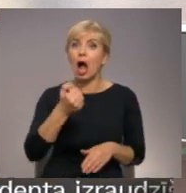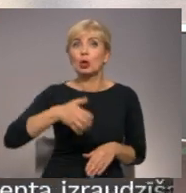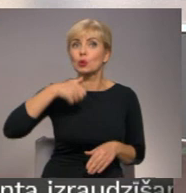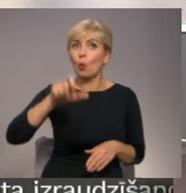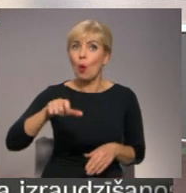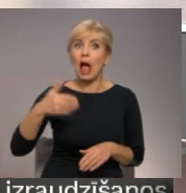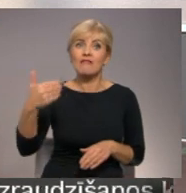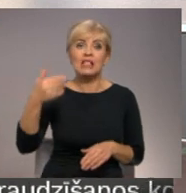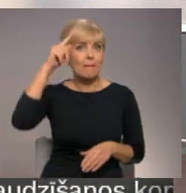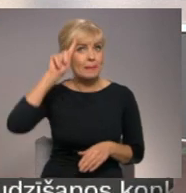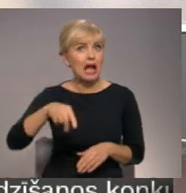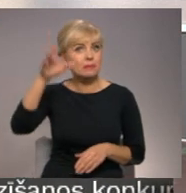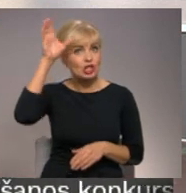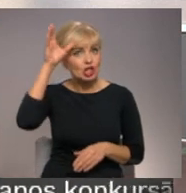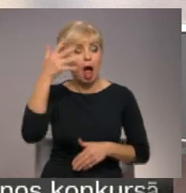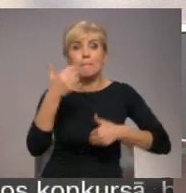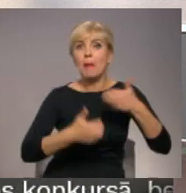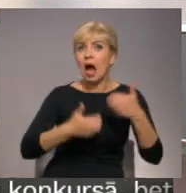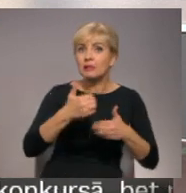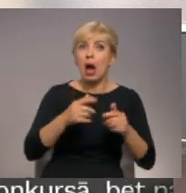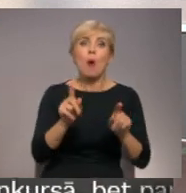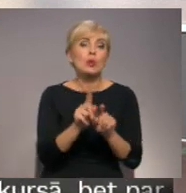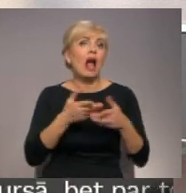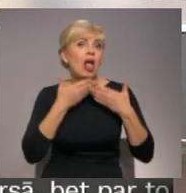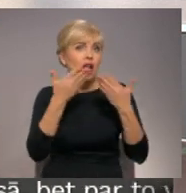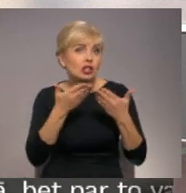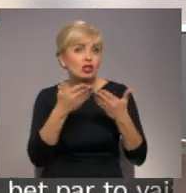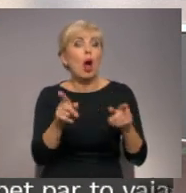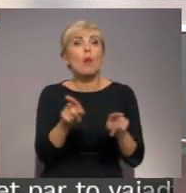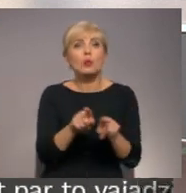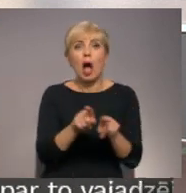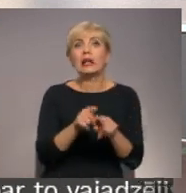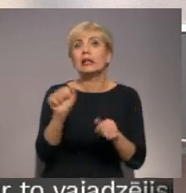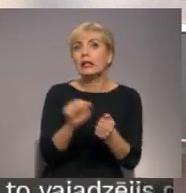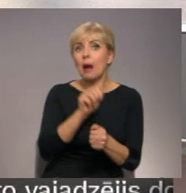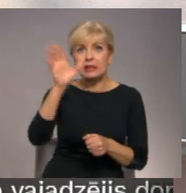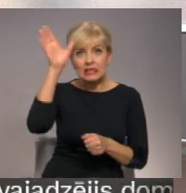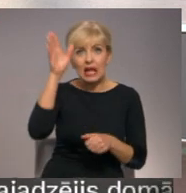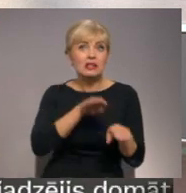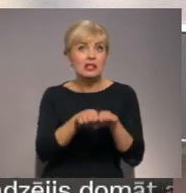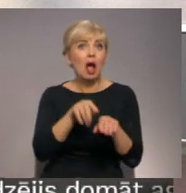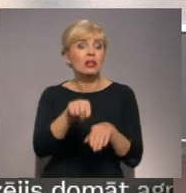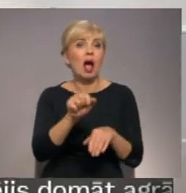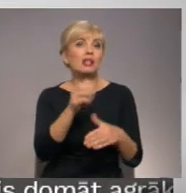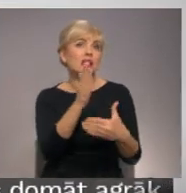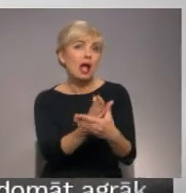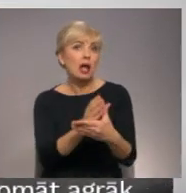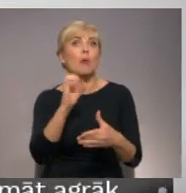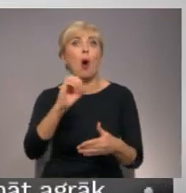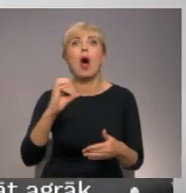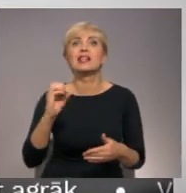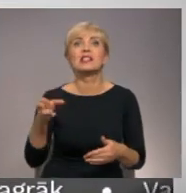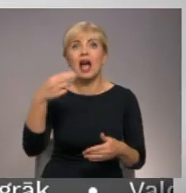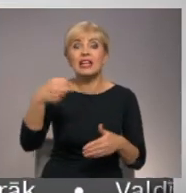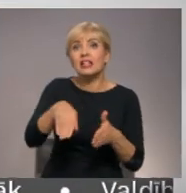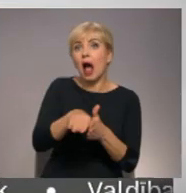zinātnēs, salīdzinot tās starp OECD dalībvalstīm un partnervalstīm un plašāk Zandozu balode.